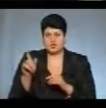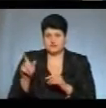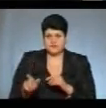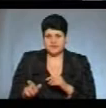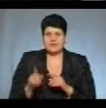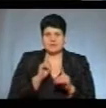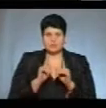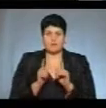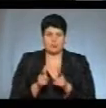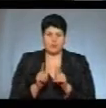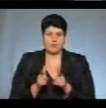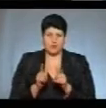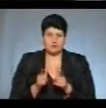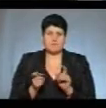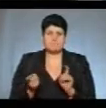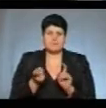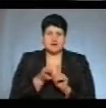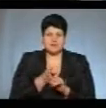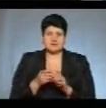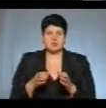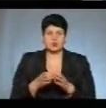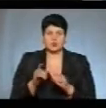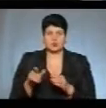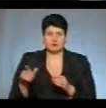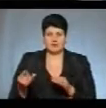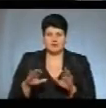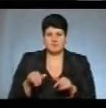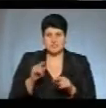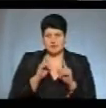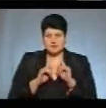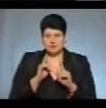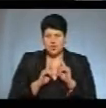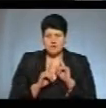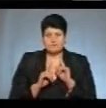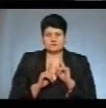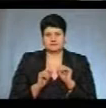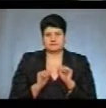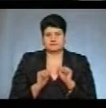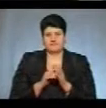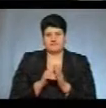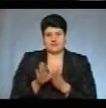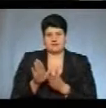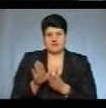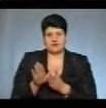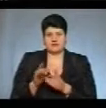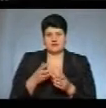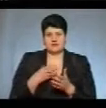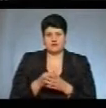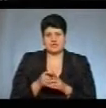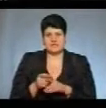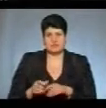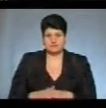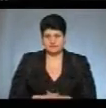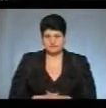він погодився приєднатися до громади, але після зборів він відмовився від своїх слів.